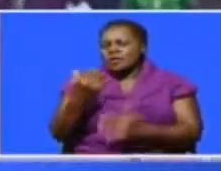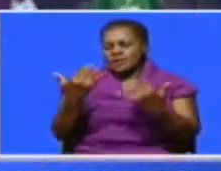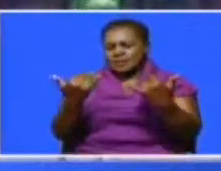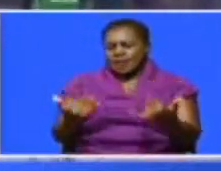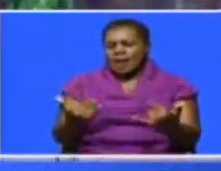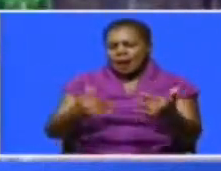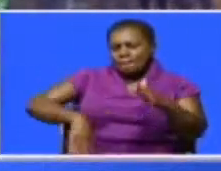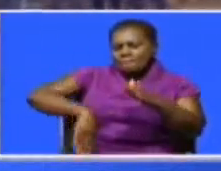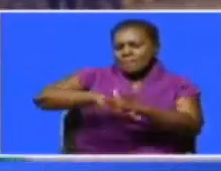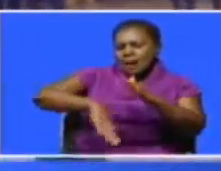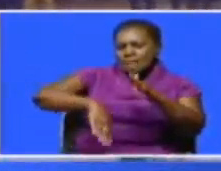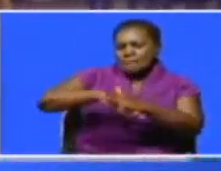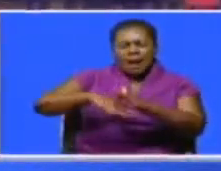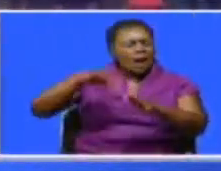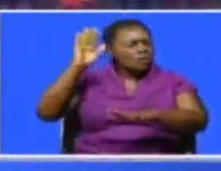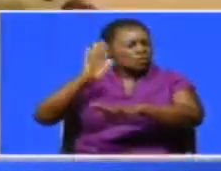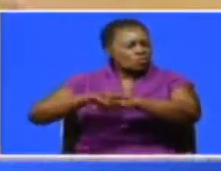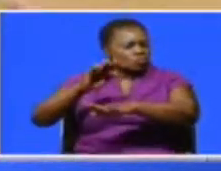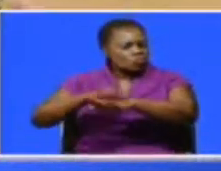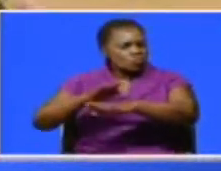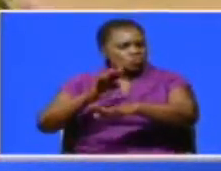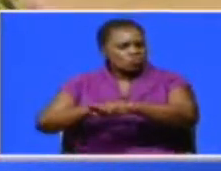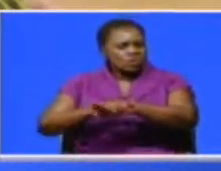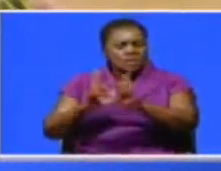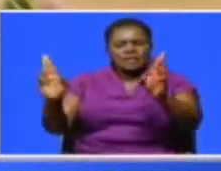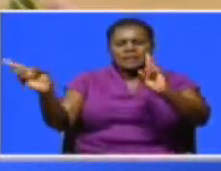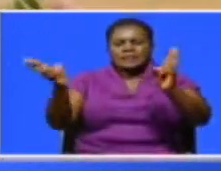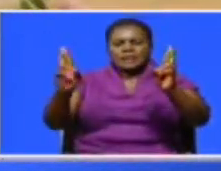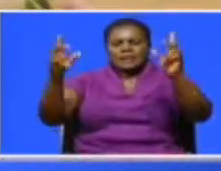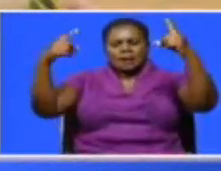kuwa mchezaji wa kuvutia, akiwa